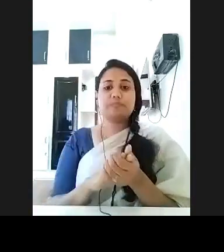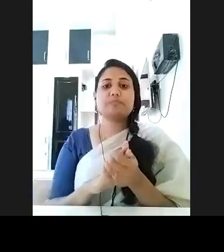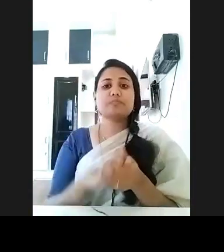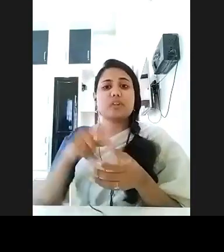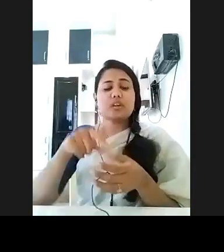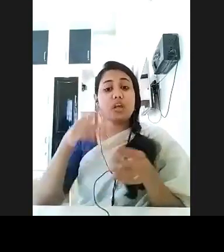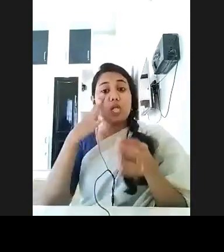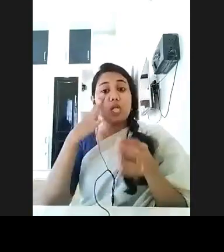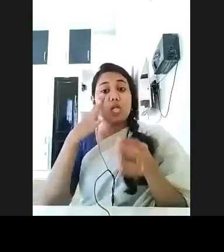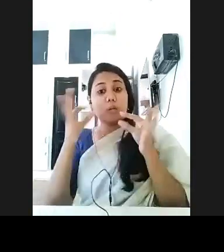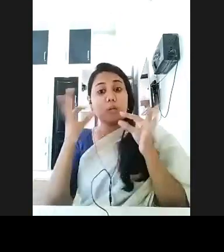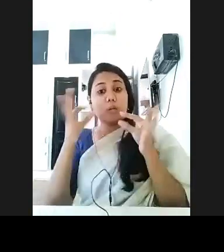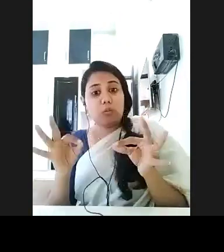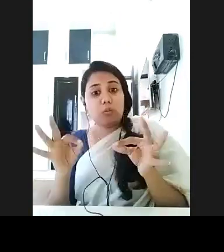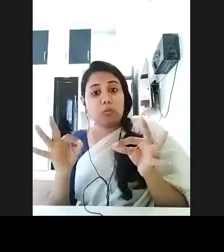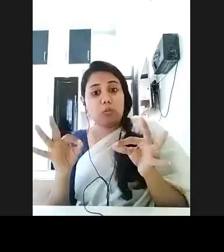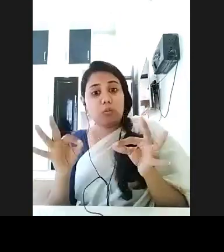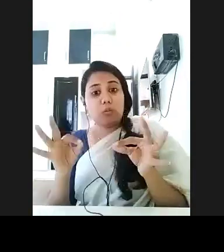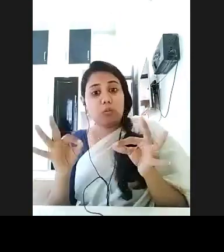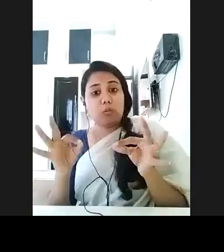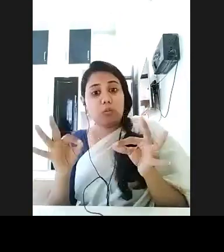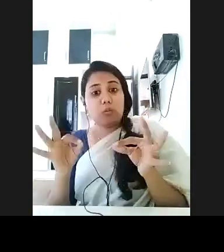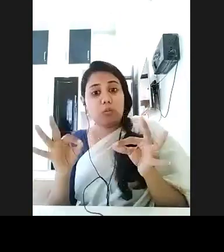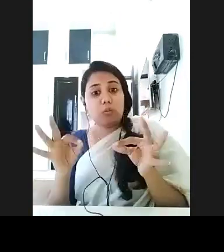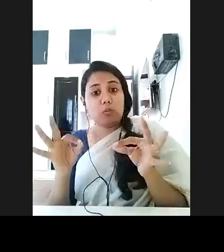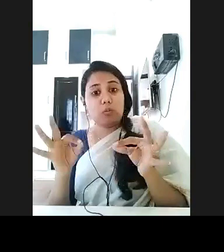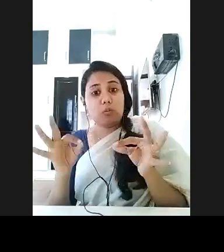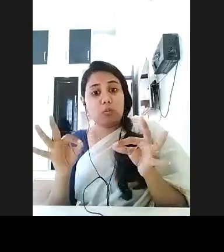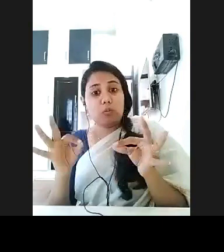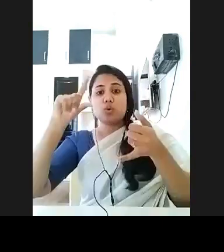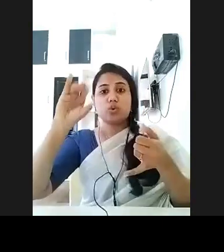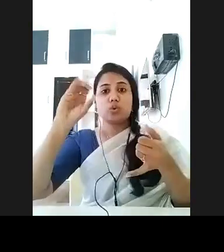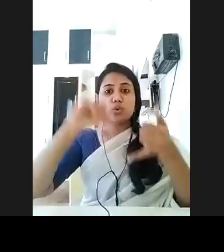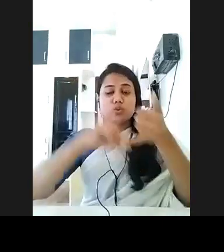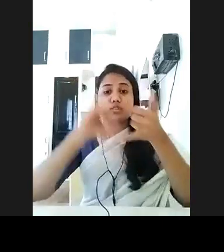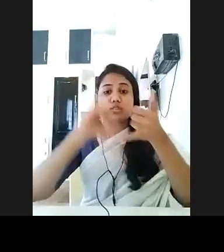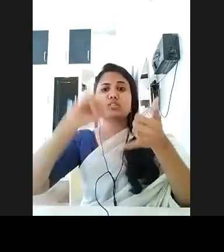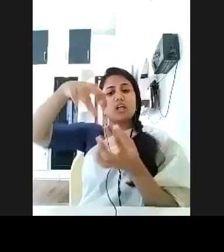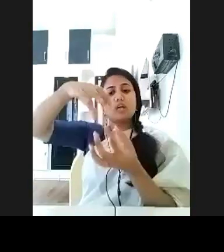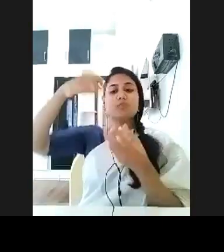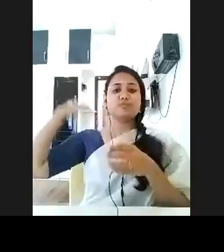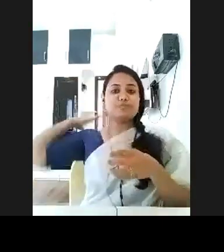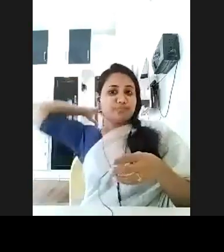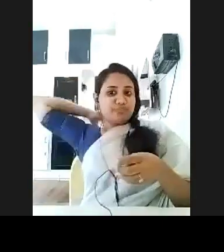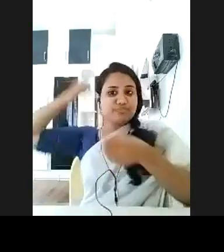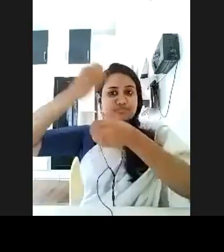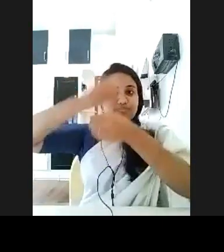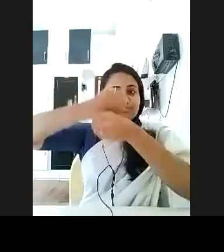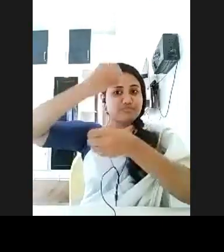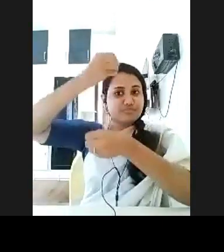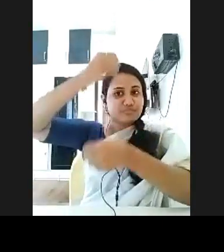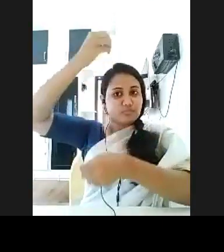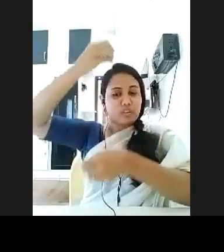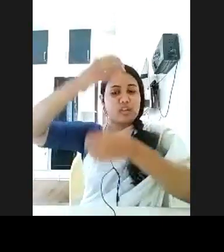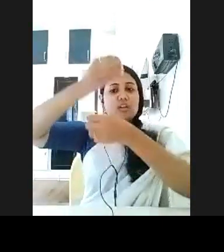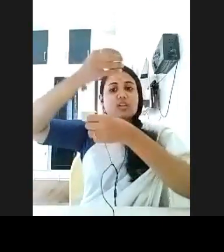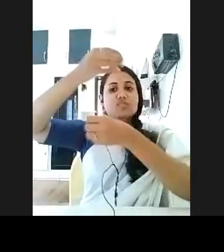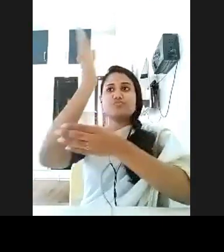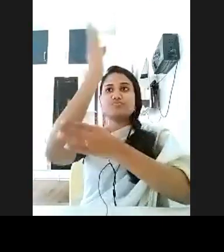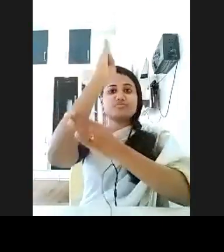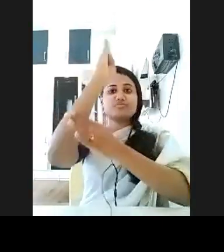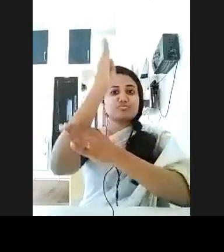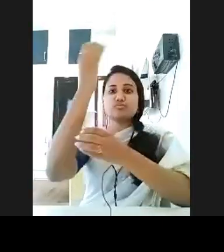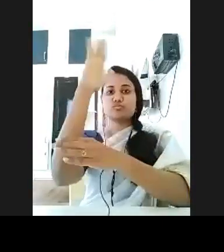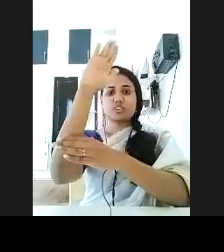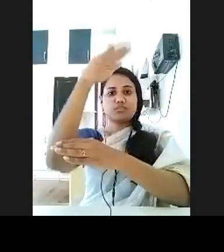ആൻഡ് സ്കോളിയോസിസ് പറഞ്ഞ നട്ടലിൻ്റെ വളവ്. മെയിൻലി ഈ കുട്ടികൾ യൂഷ്വലി ഞാനിപ്പോൾ 2-3 വയസ്സ് പ്രായം തൊട്ട് സ്കോളിയോസിസ്